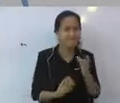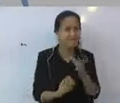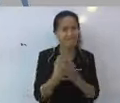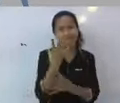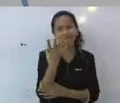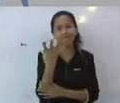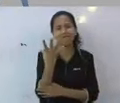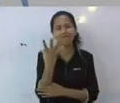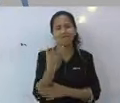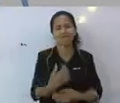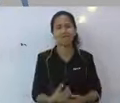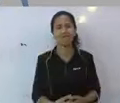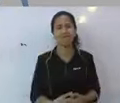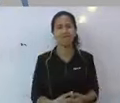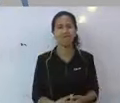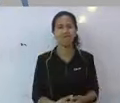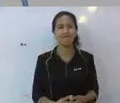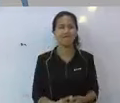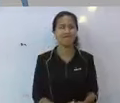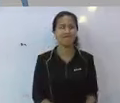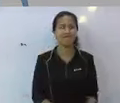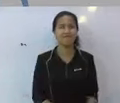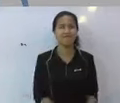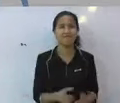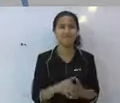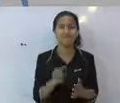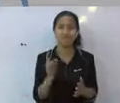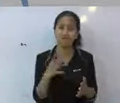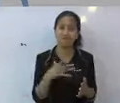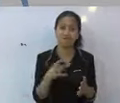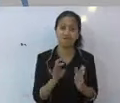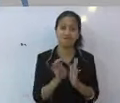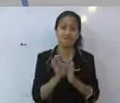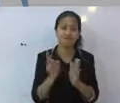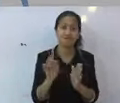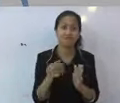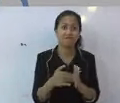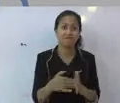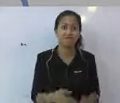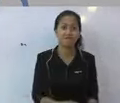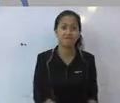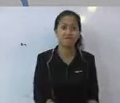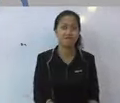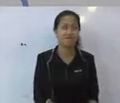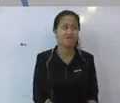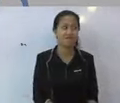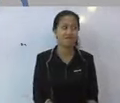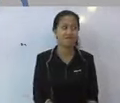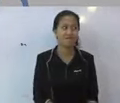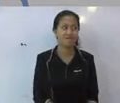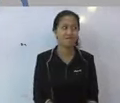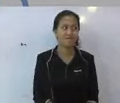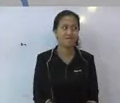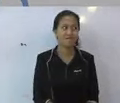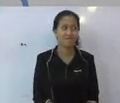ba? Yung mga sabi niya nga yung mga kung sana kung yung mga naka-display doon